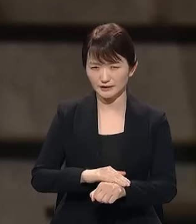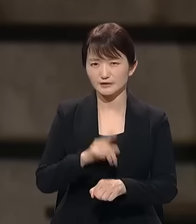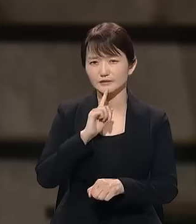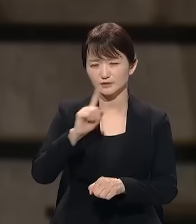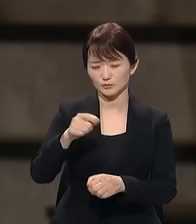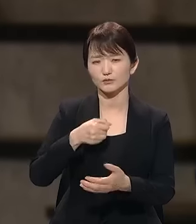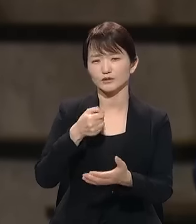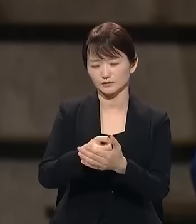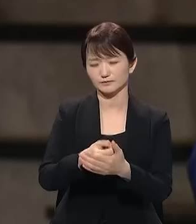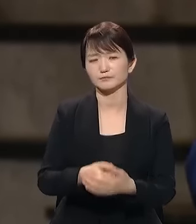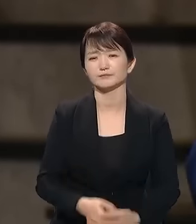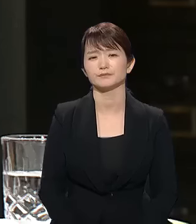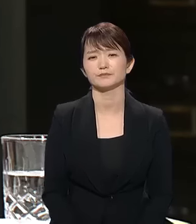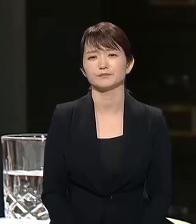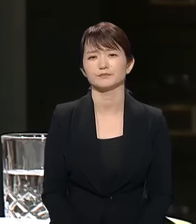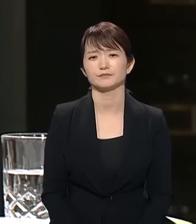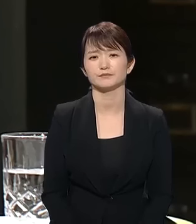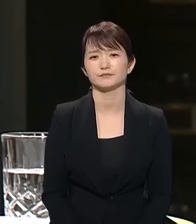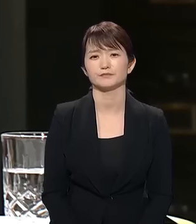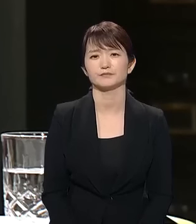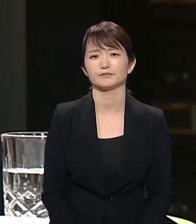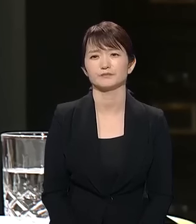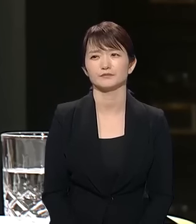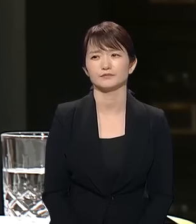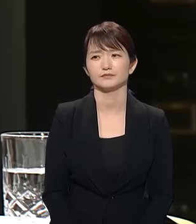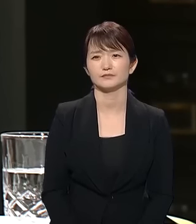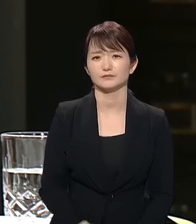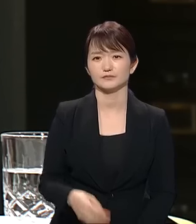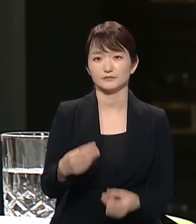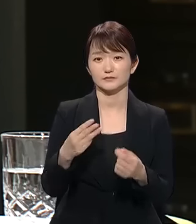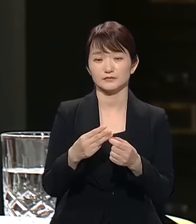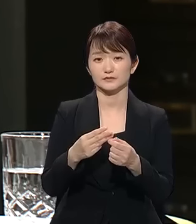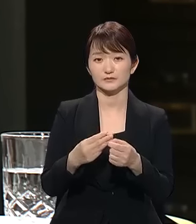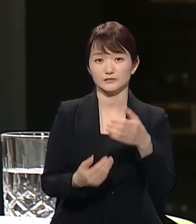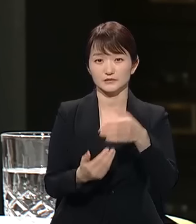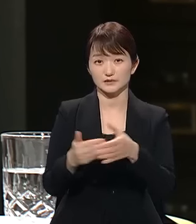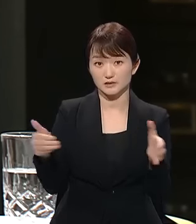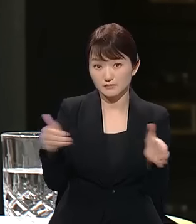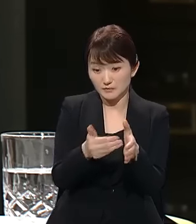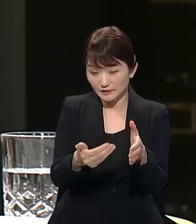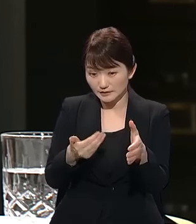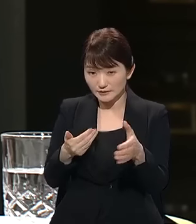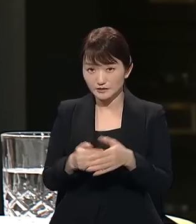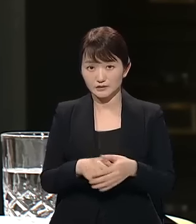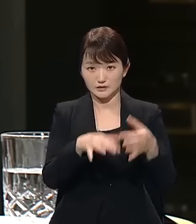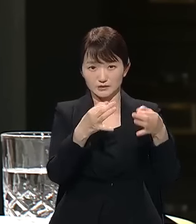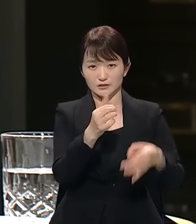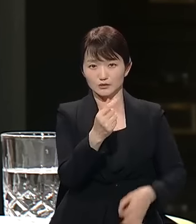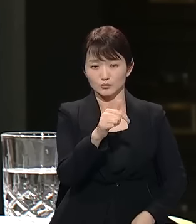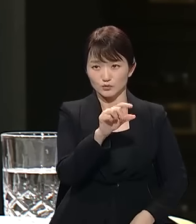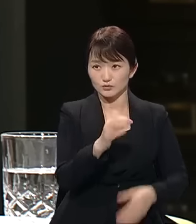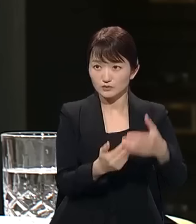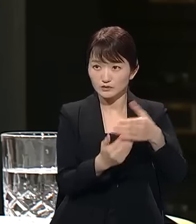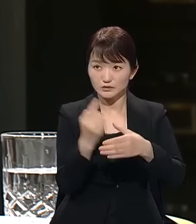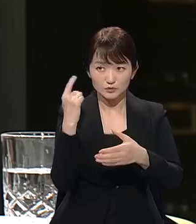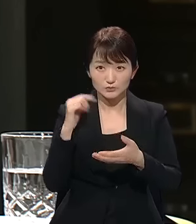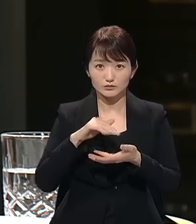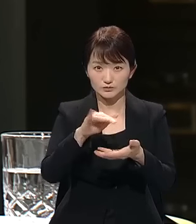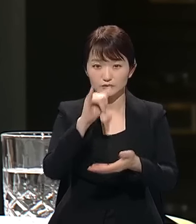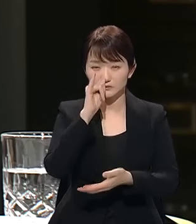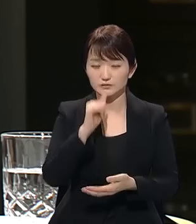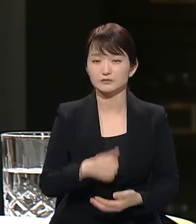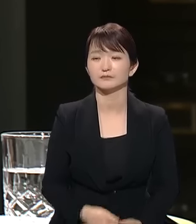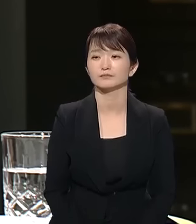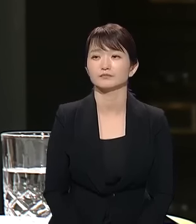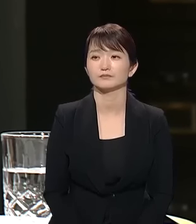같습니다. 그렇습니다. 자, 세 번째 사건 마무리하기 전에요. 지금 강남경찰서에 김호중 씨 관련해서 저희가 좀 전해드려야 될 것 같아요.